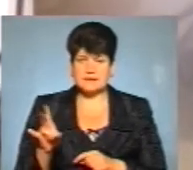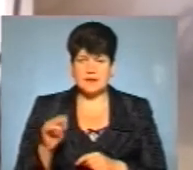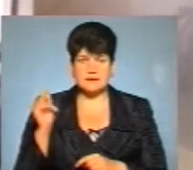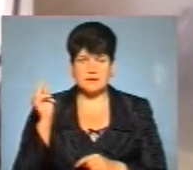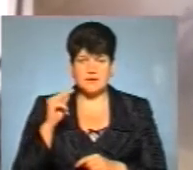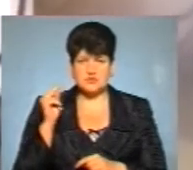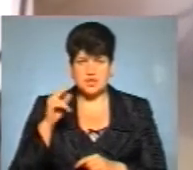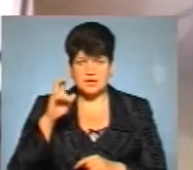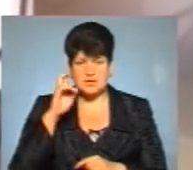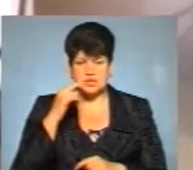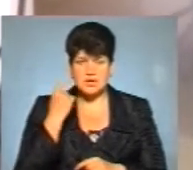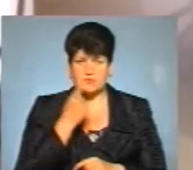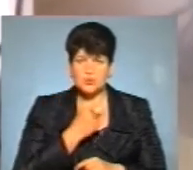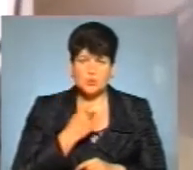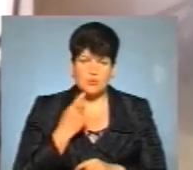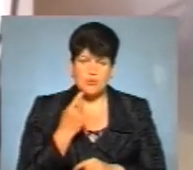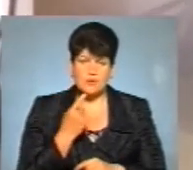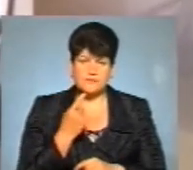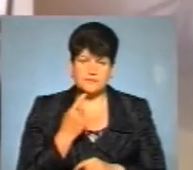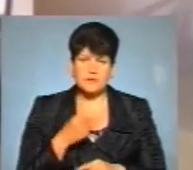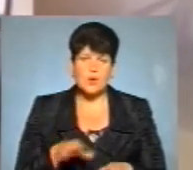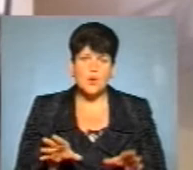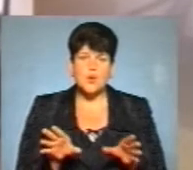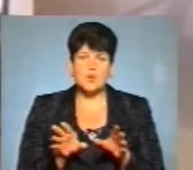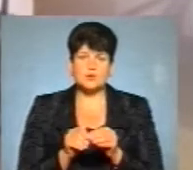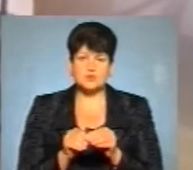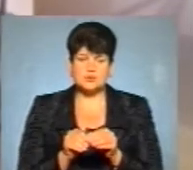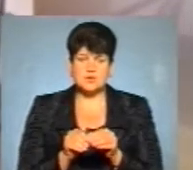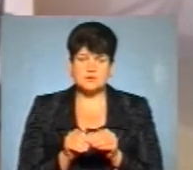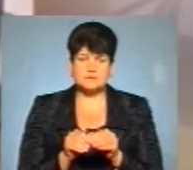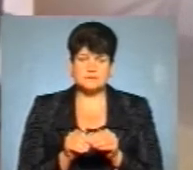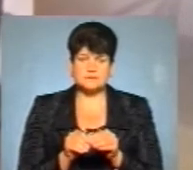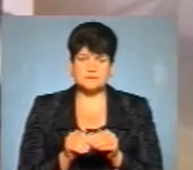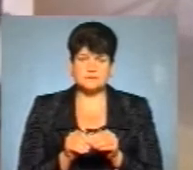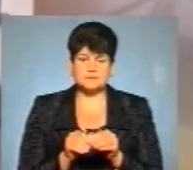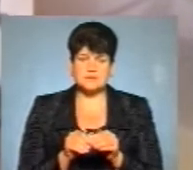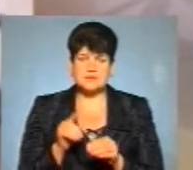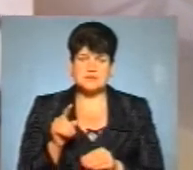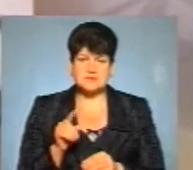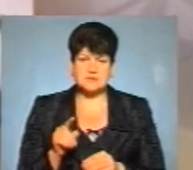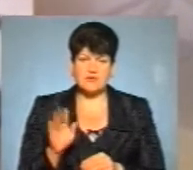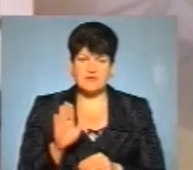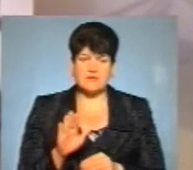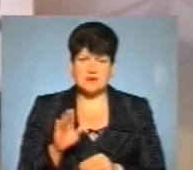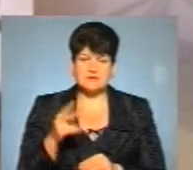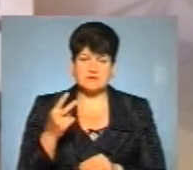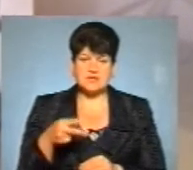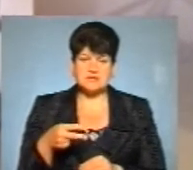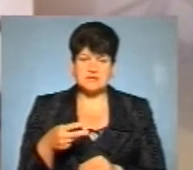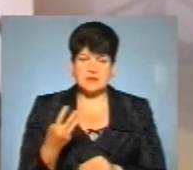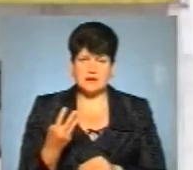навчання державною мовою одночасно з